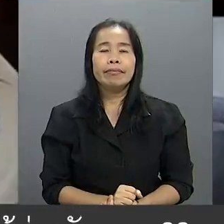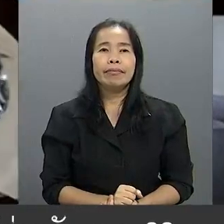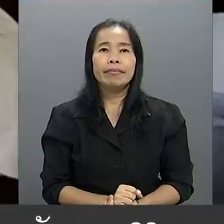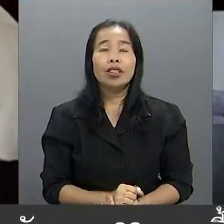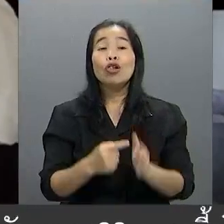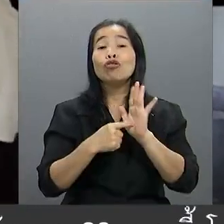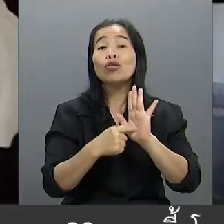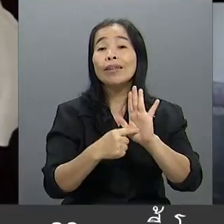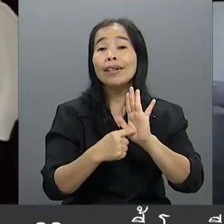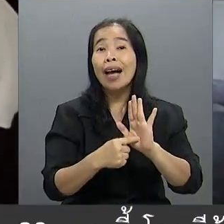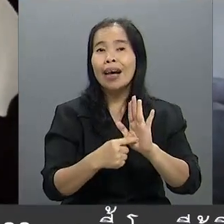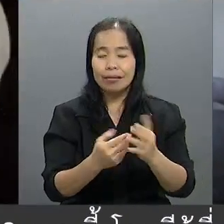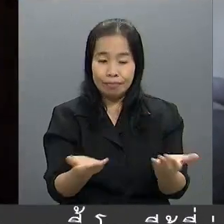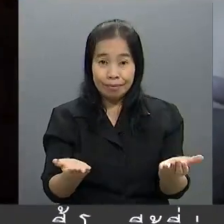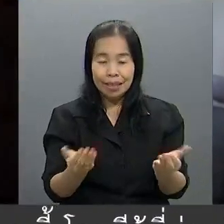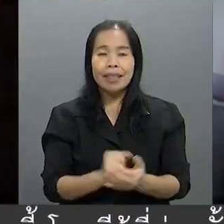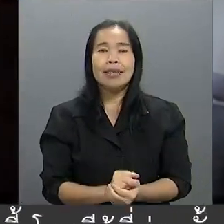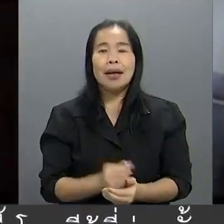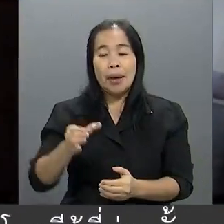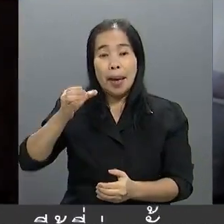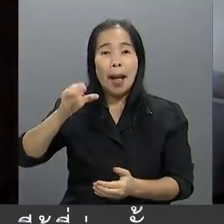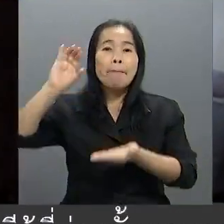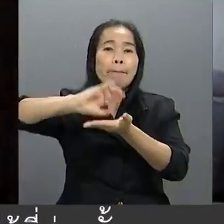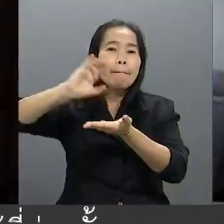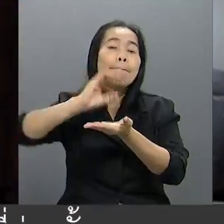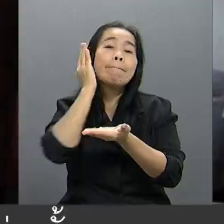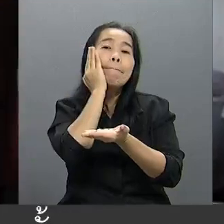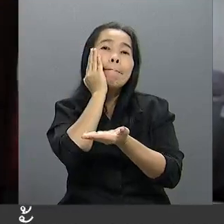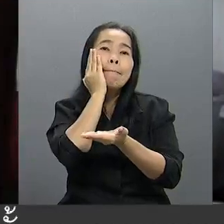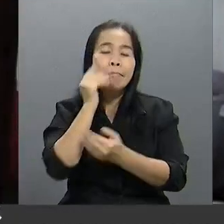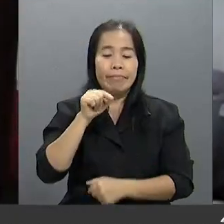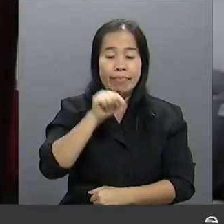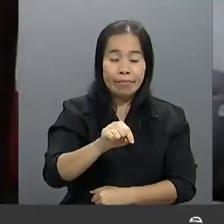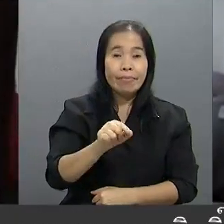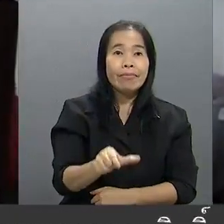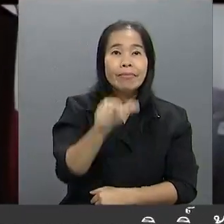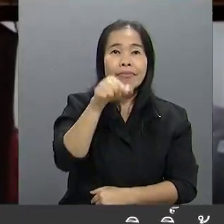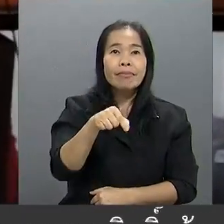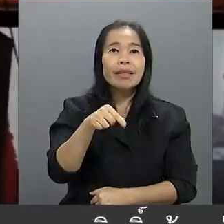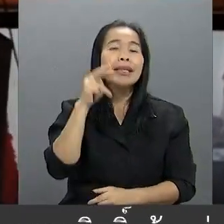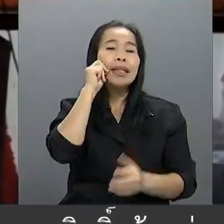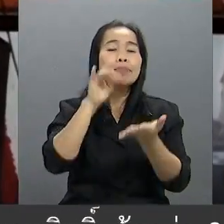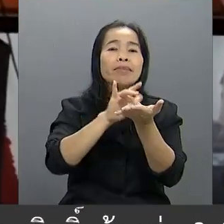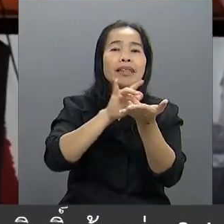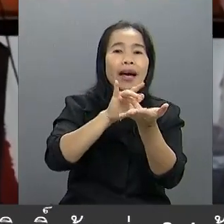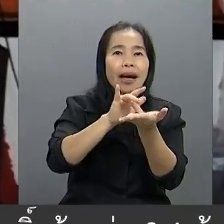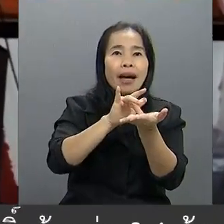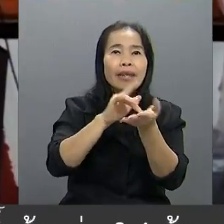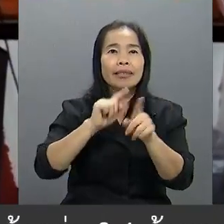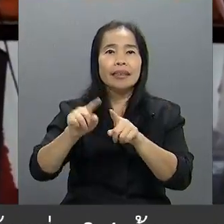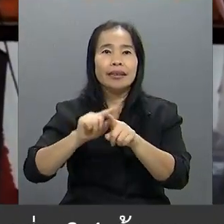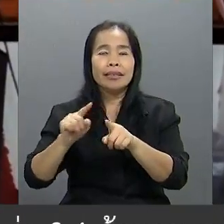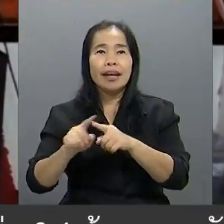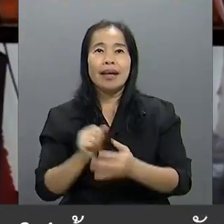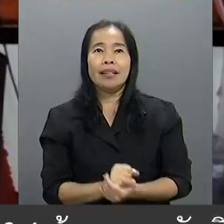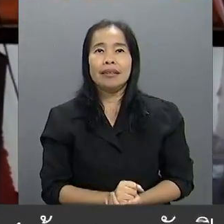ที่เห็นก็มีอันนี้เป็นแป้งนะครับ อันนี้น้ำยาม ีพวกน้ำยาของใช้ประจำบ้านนะครับพวกน้ำ